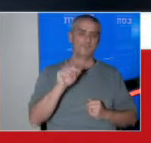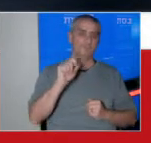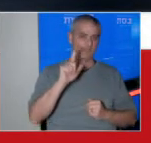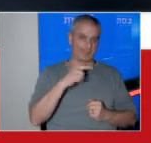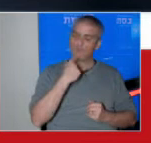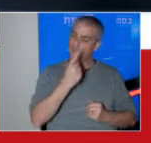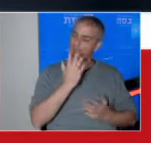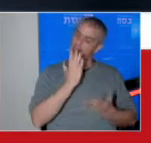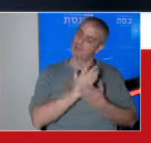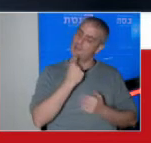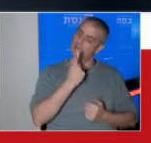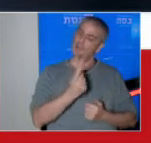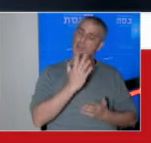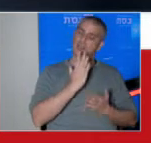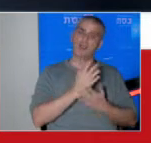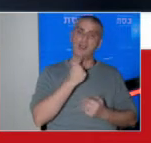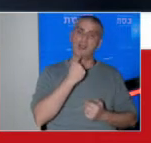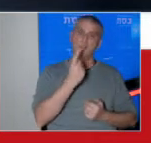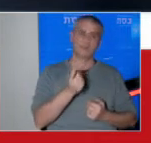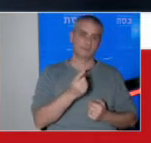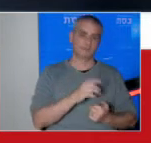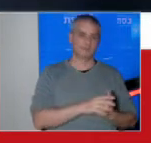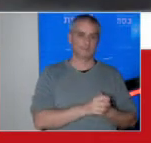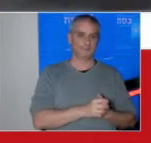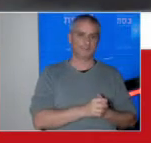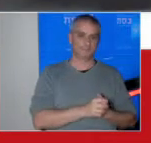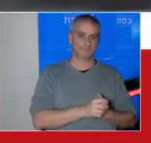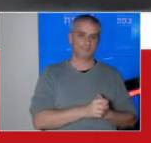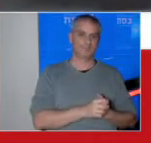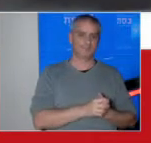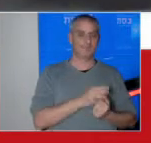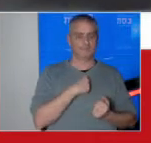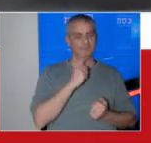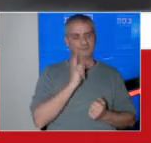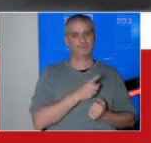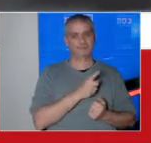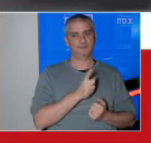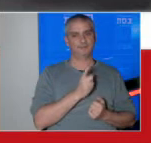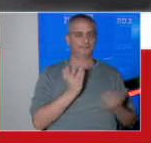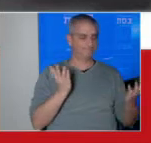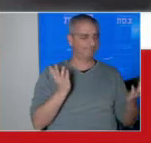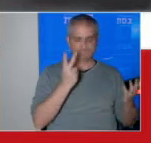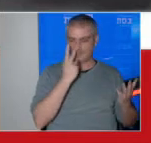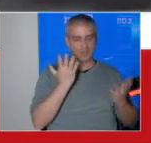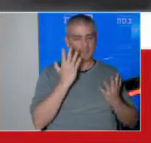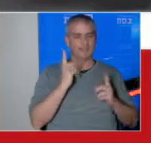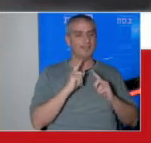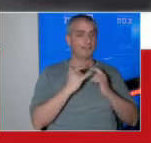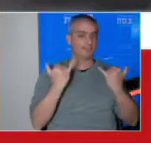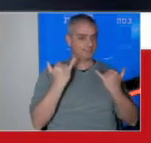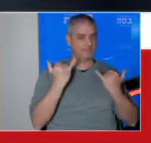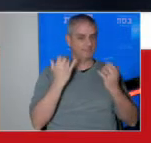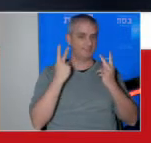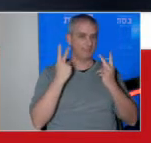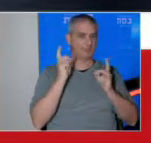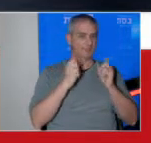אמרת. כל הדחיות נוצרו. אמרת את זה כמה פעמים. אנחנו נצטרך לראות באמת איך זה הולך להתפתח, בעיקר אנחנו